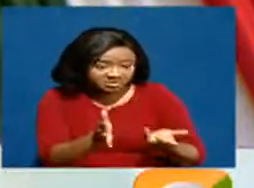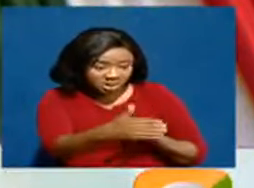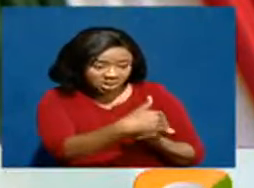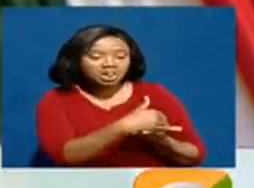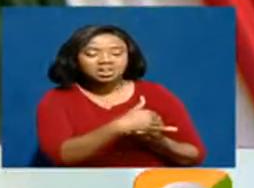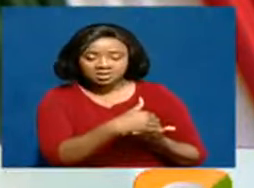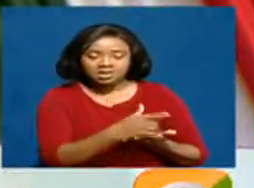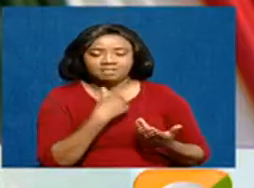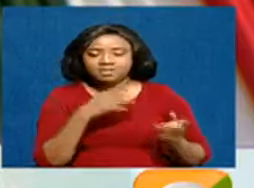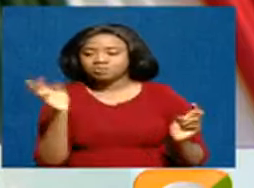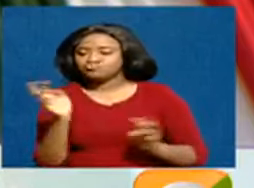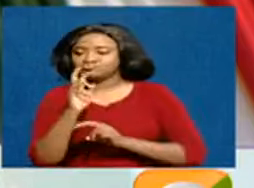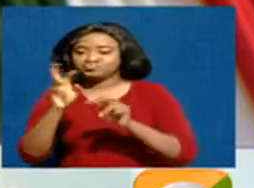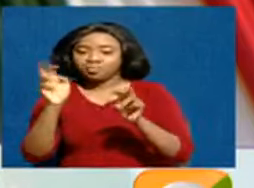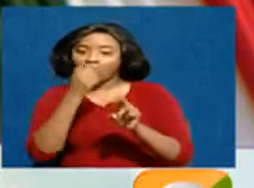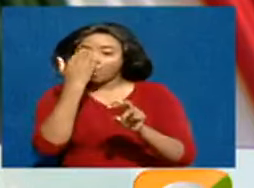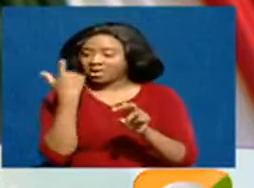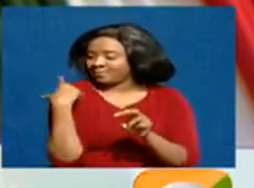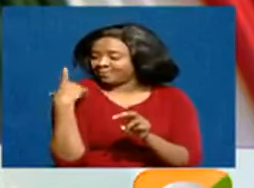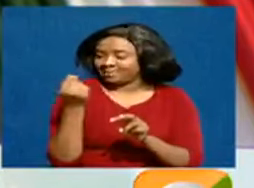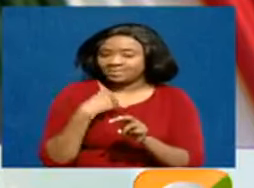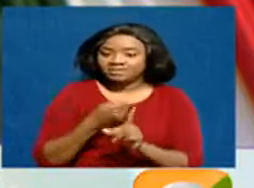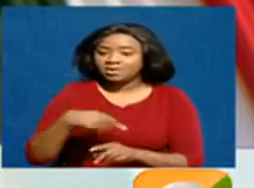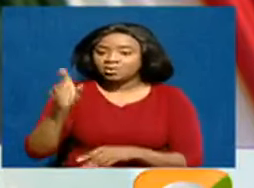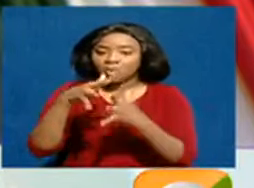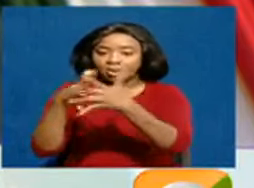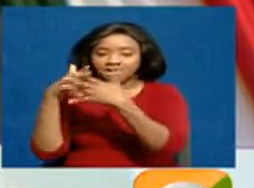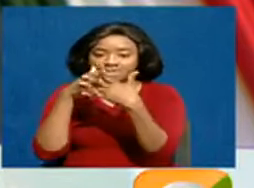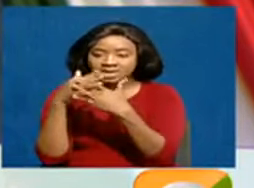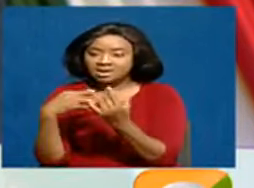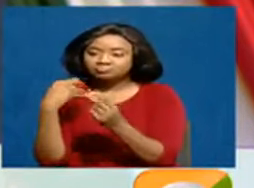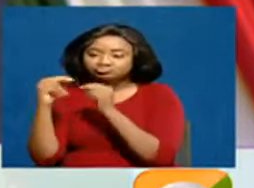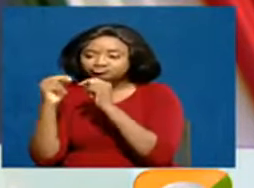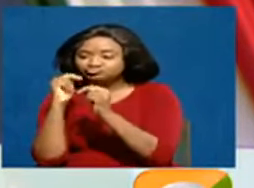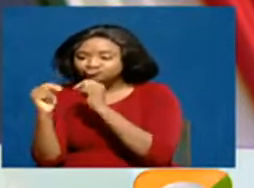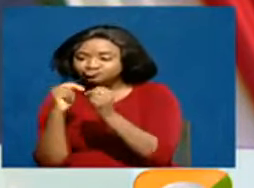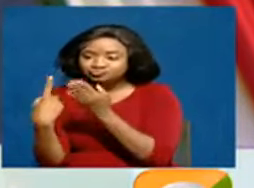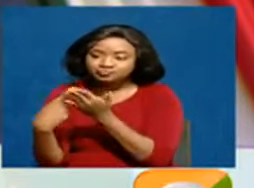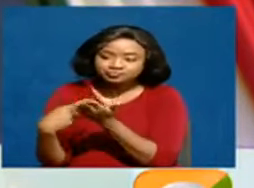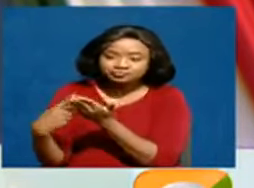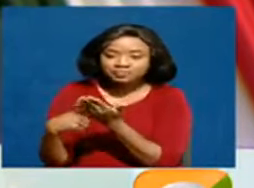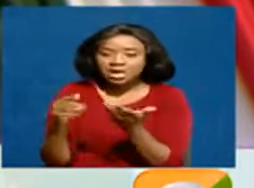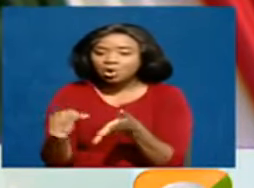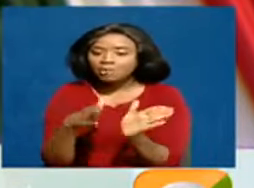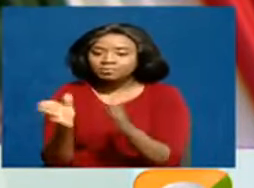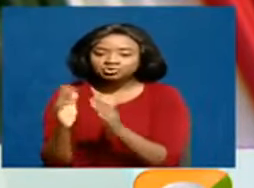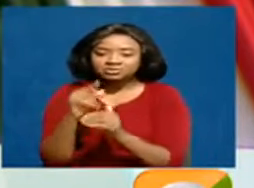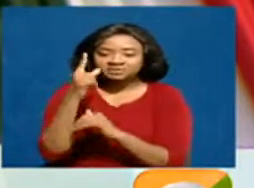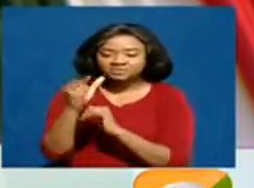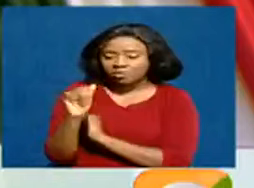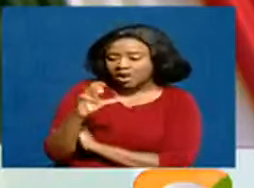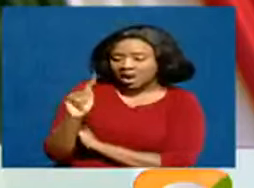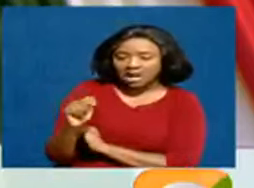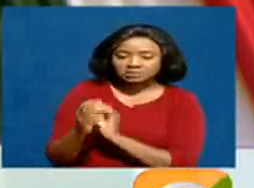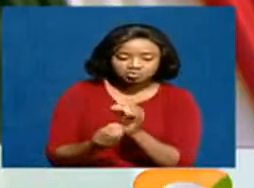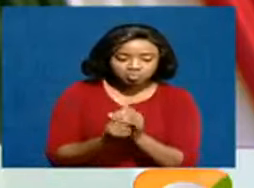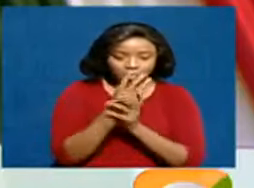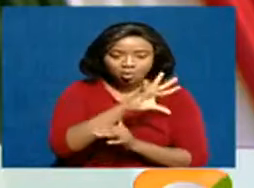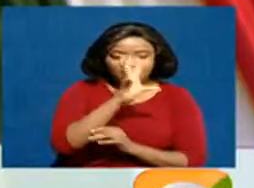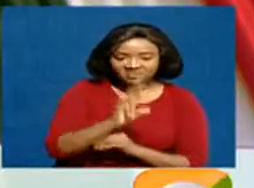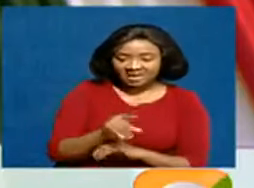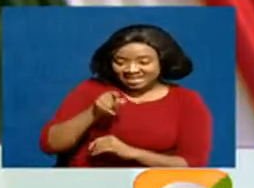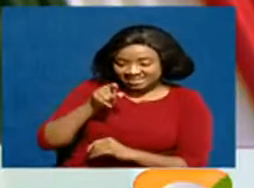US, we negotiated the renewal of the African Growth and Opportunities Act, an instrument which